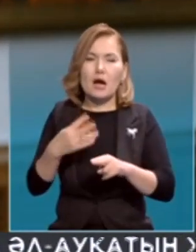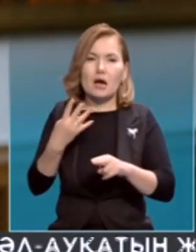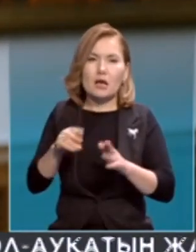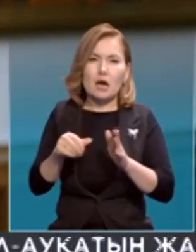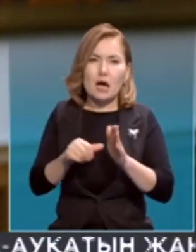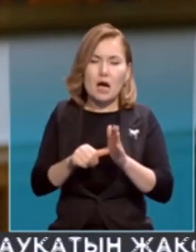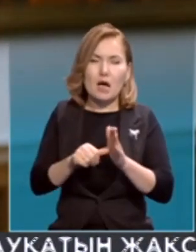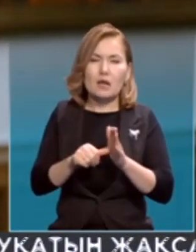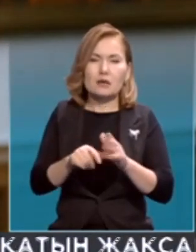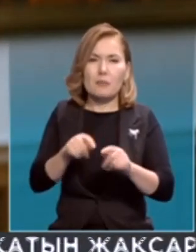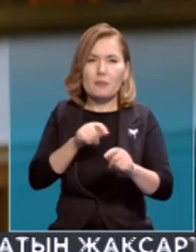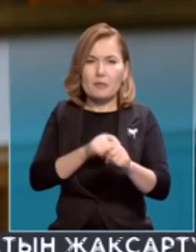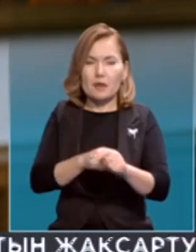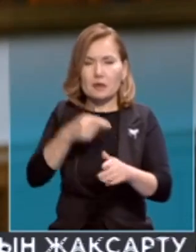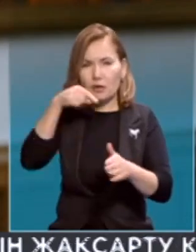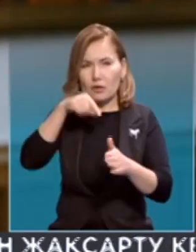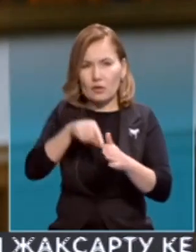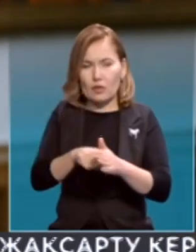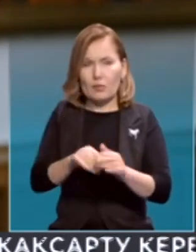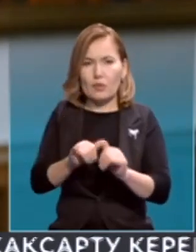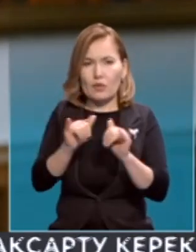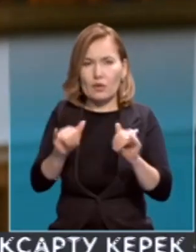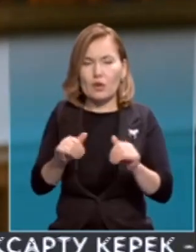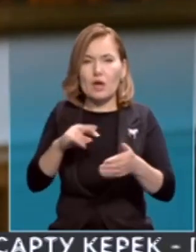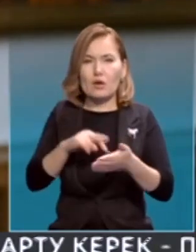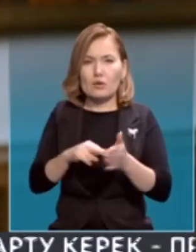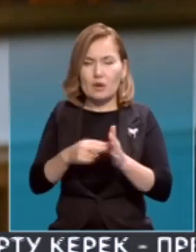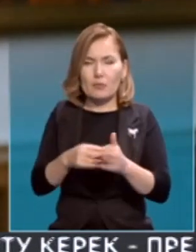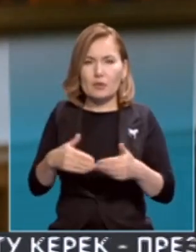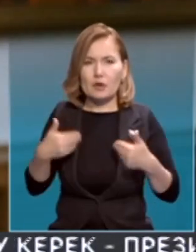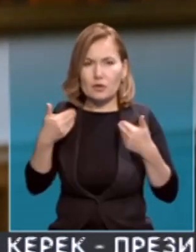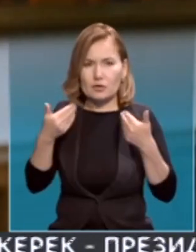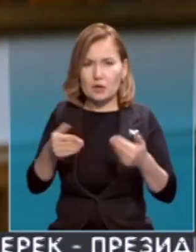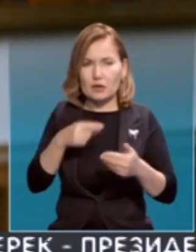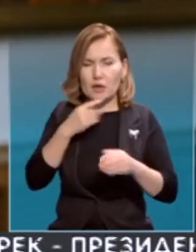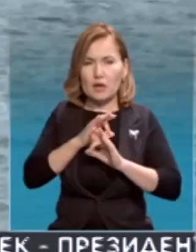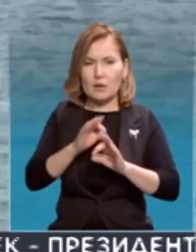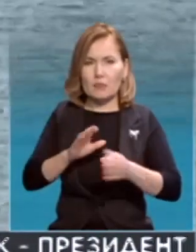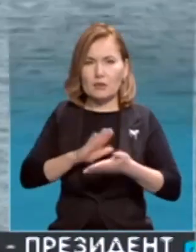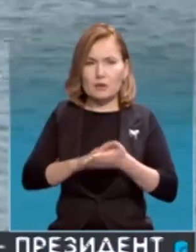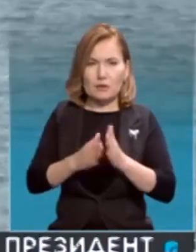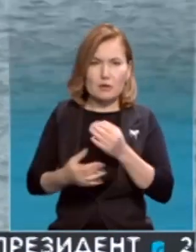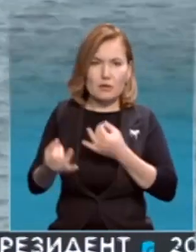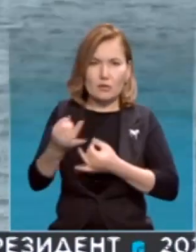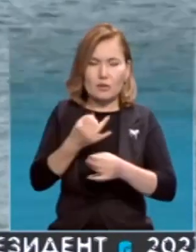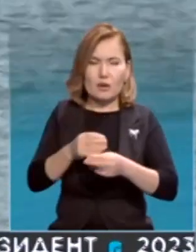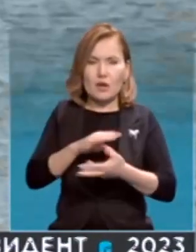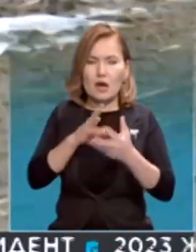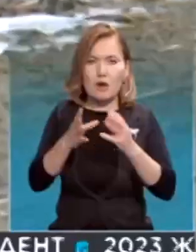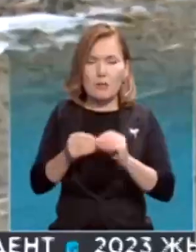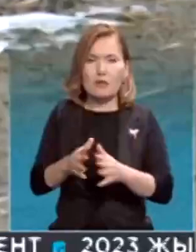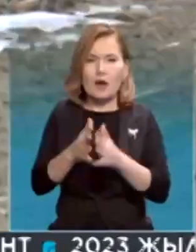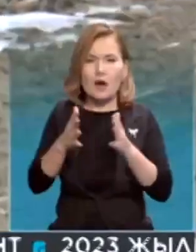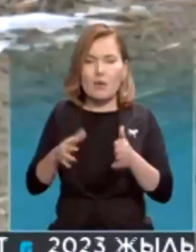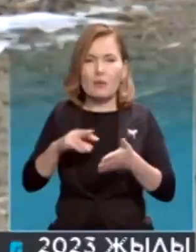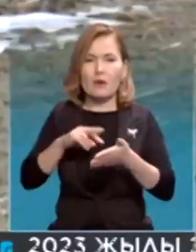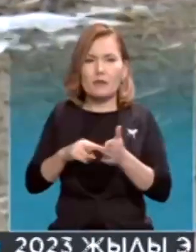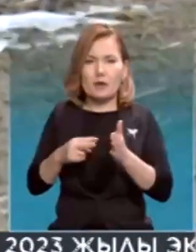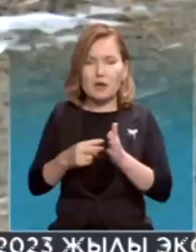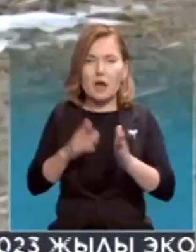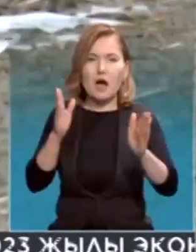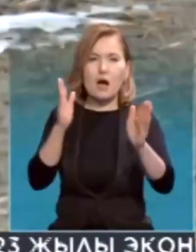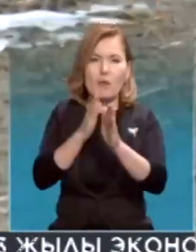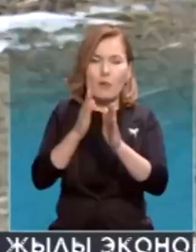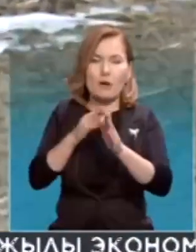метр деңгейге дейін көтеруге жұмыс жасалса деген ұсынысқа тоқталып келістік. Жалпы ауқымды бағдарламаға